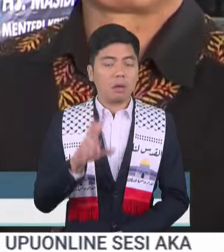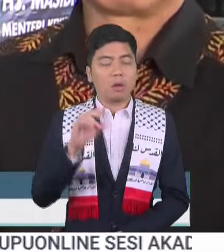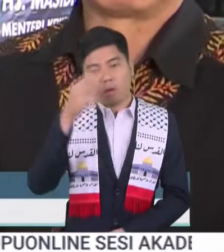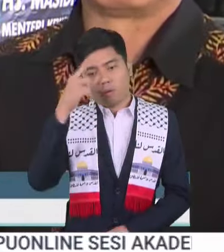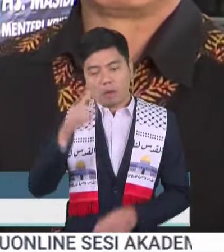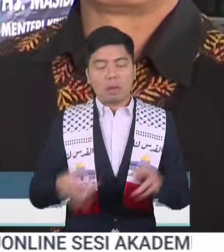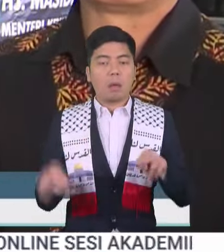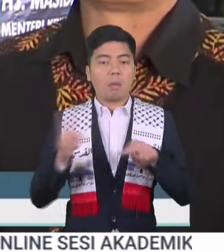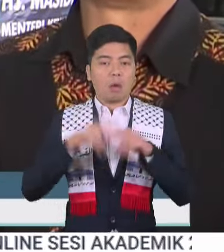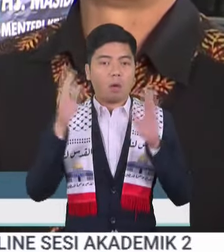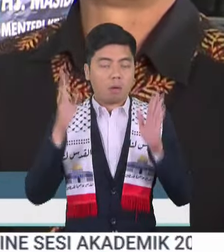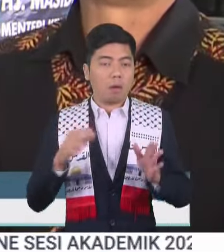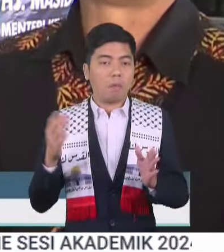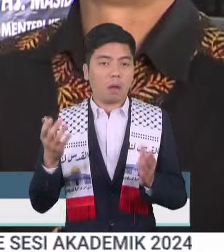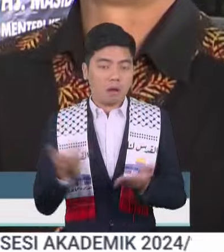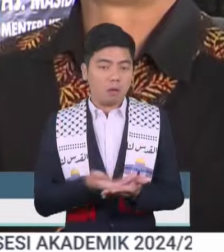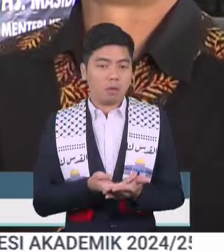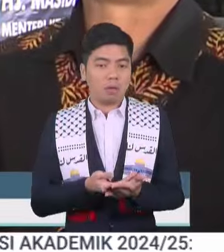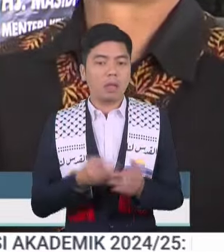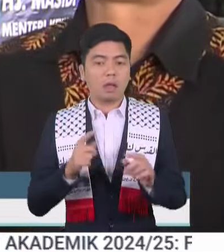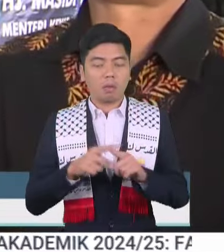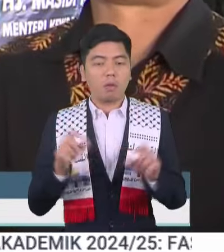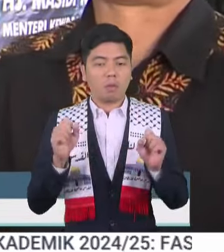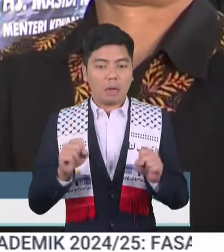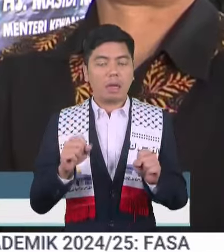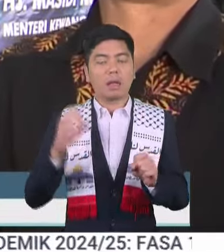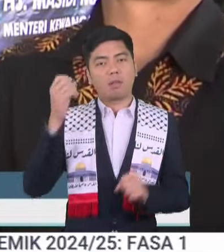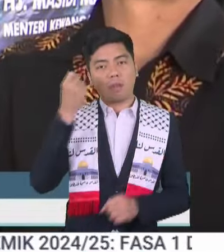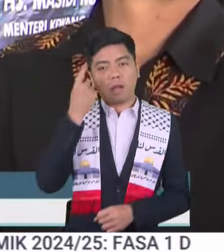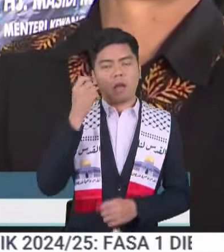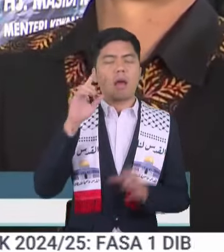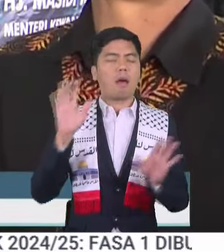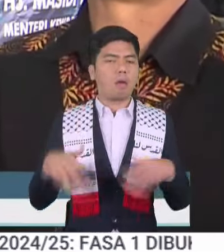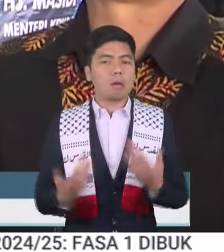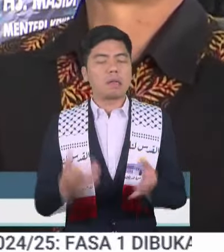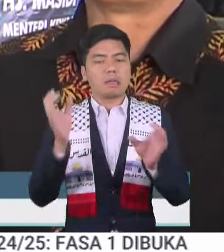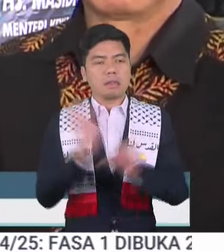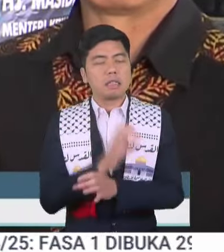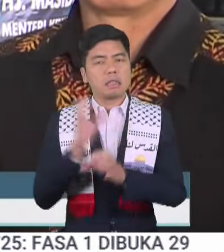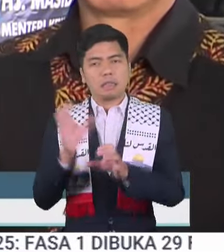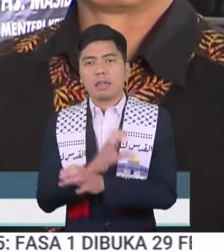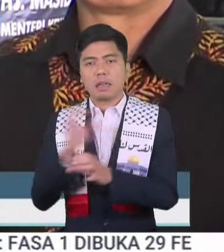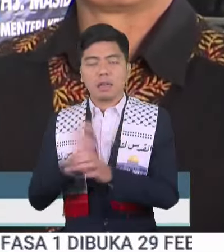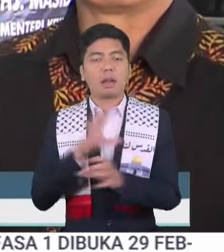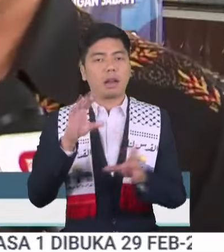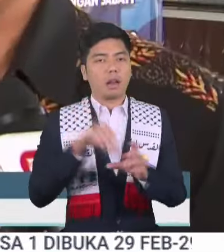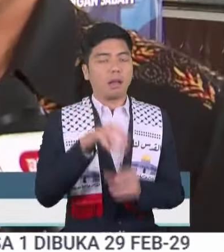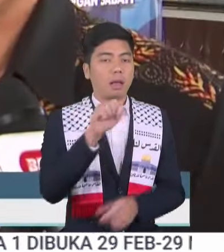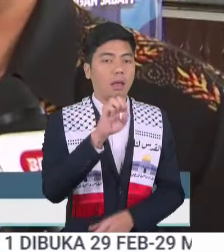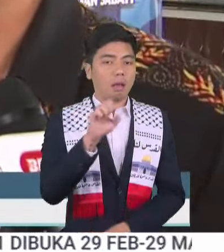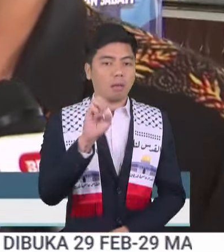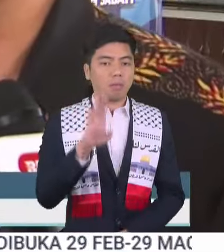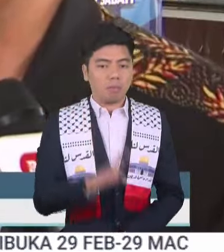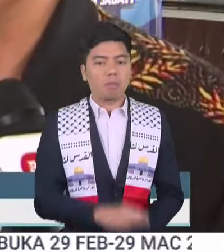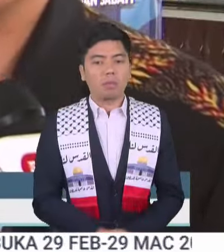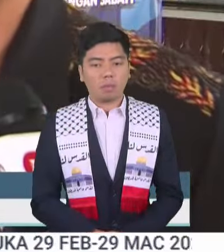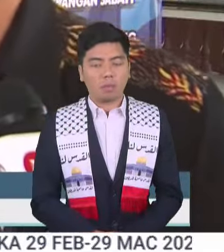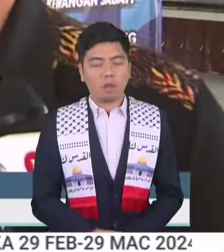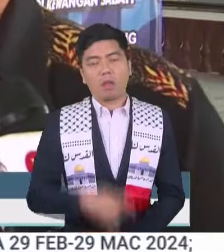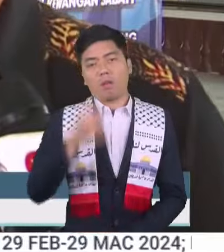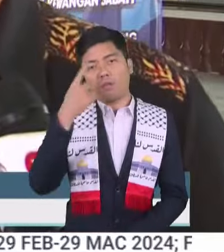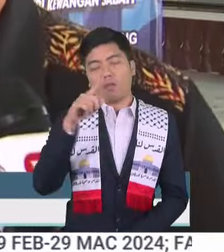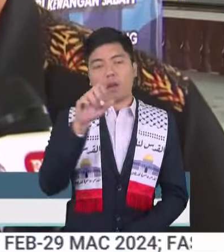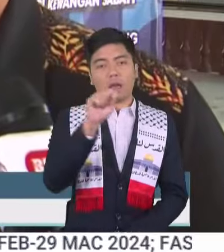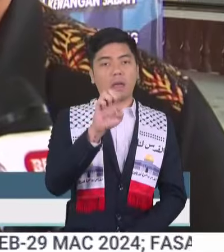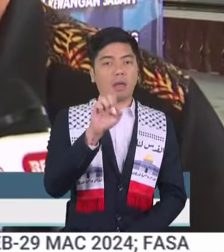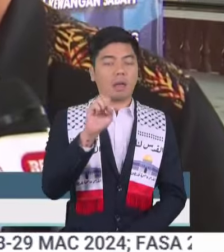mereka, tapi lebih daripada itu pelanggan dapat memahami cabaran-cabaran yang sedang dihadapi oleh SESB. Bagi pihak SESB, saya